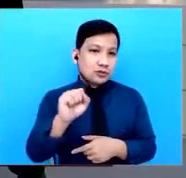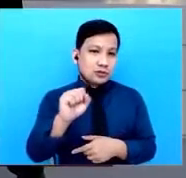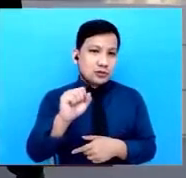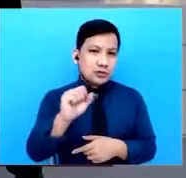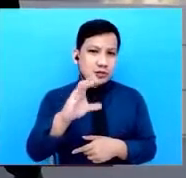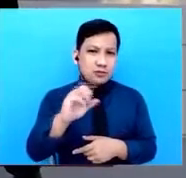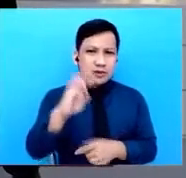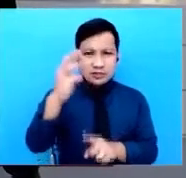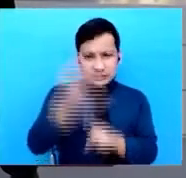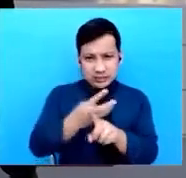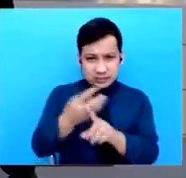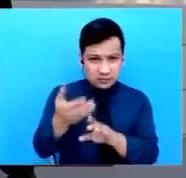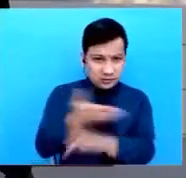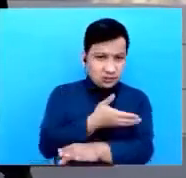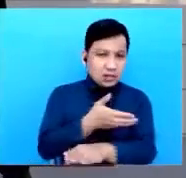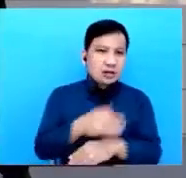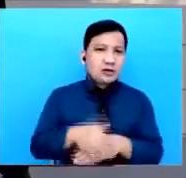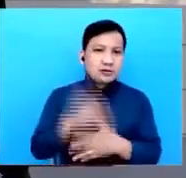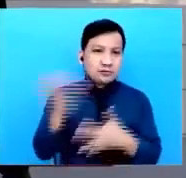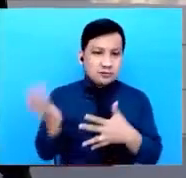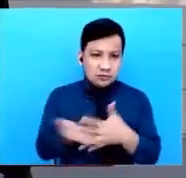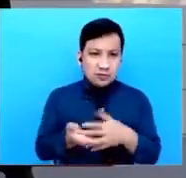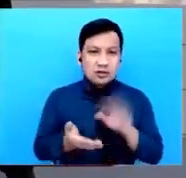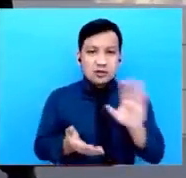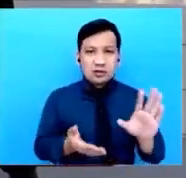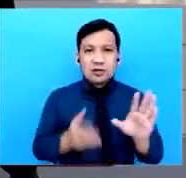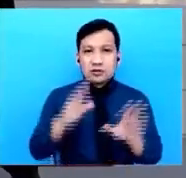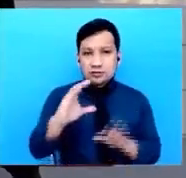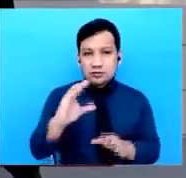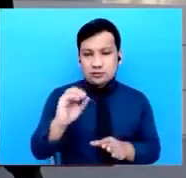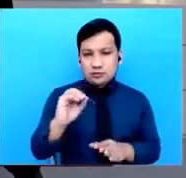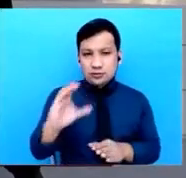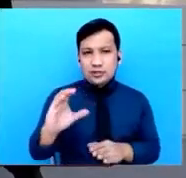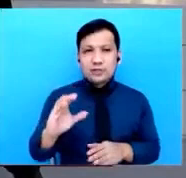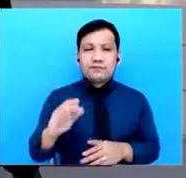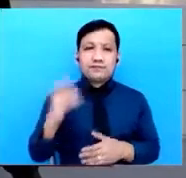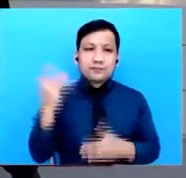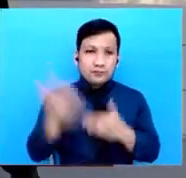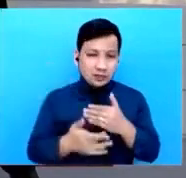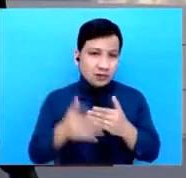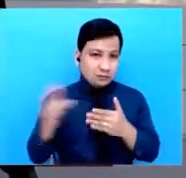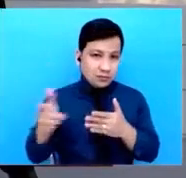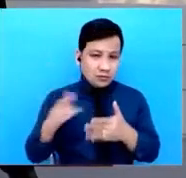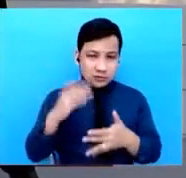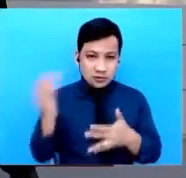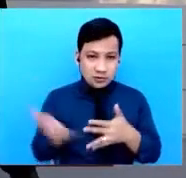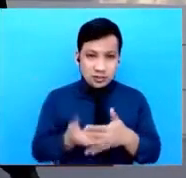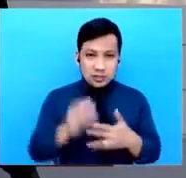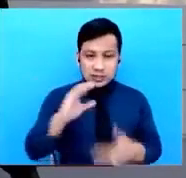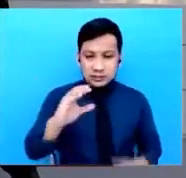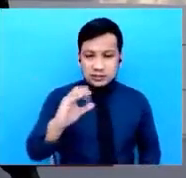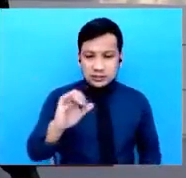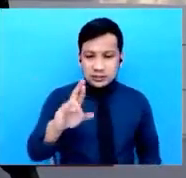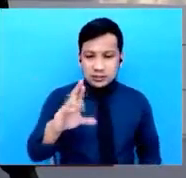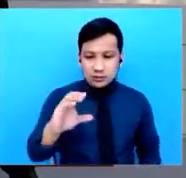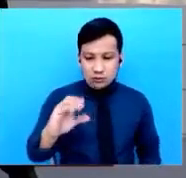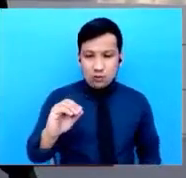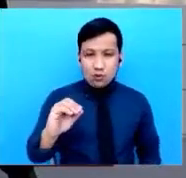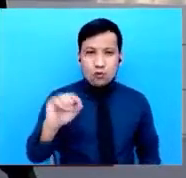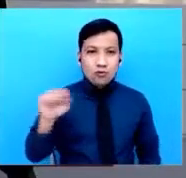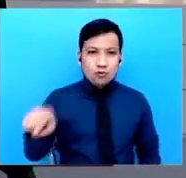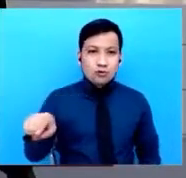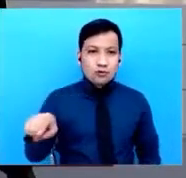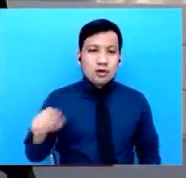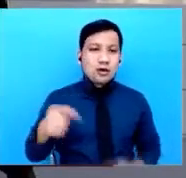6 buwan bago ang kanyang pag-file ng kanyang COC. At sa pag-file ng kanyang SIRPO, sakop na siya ng ban